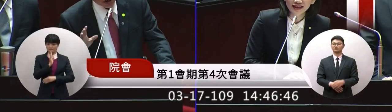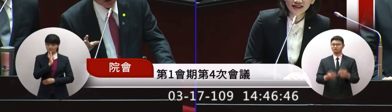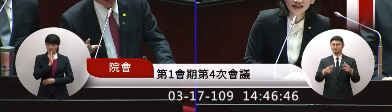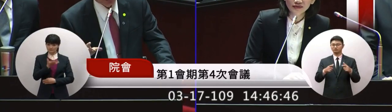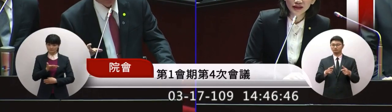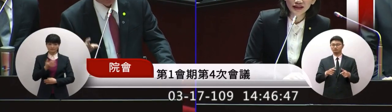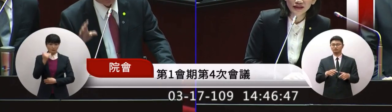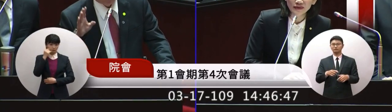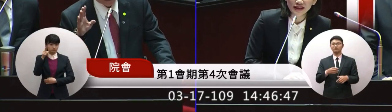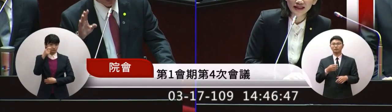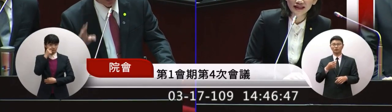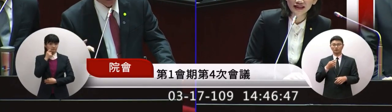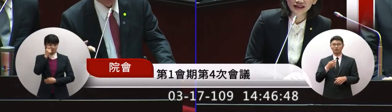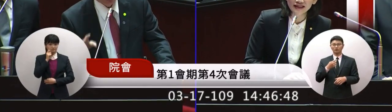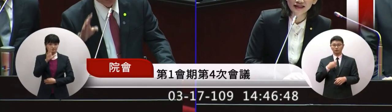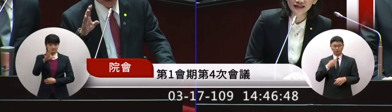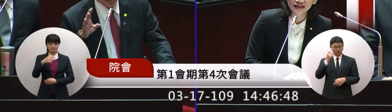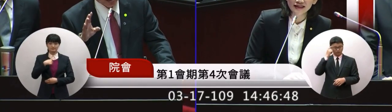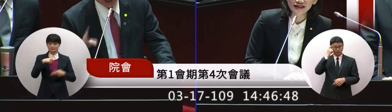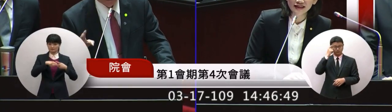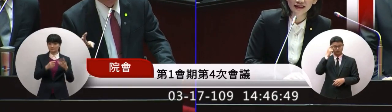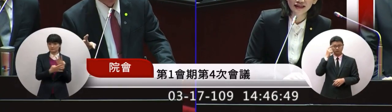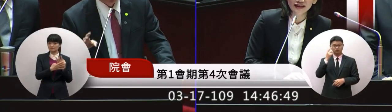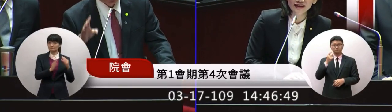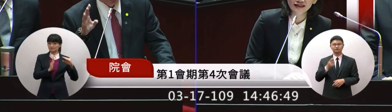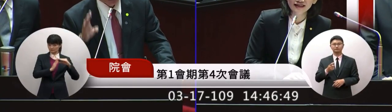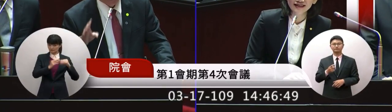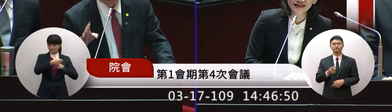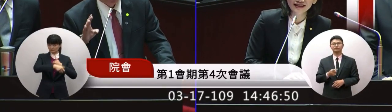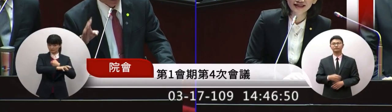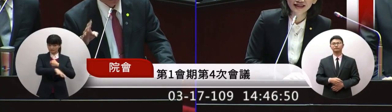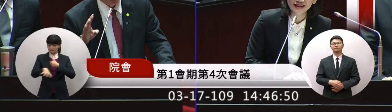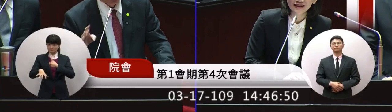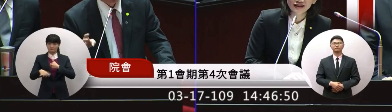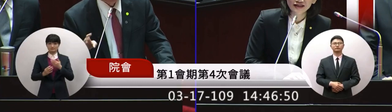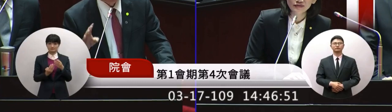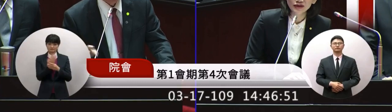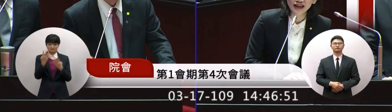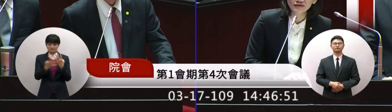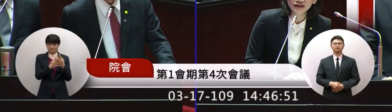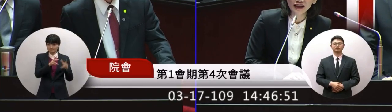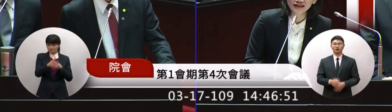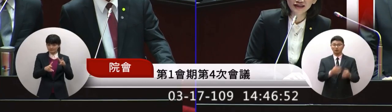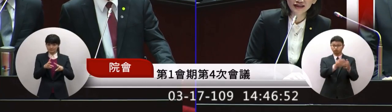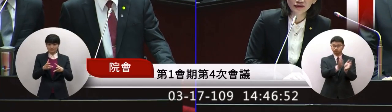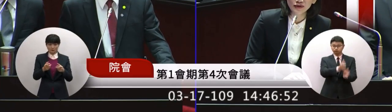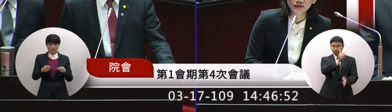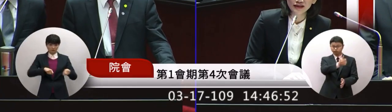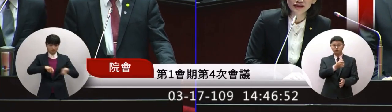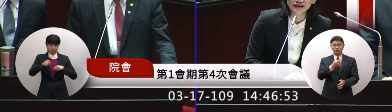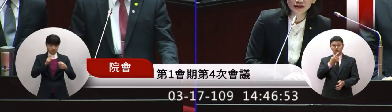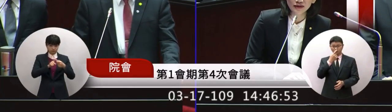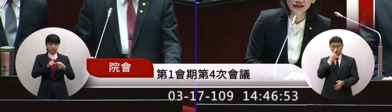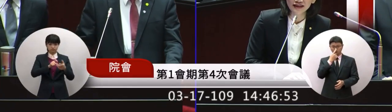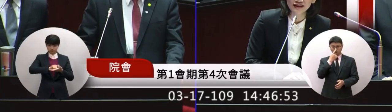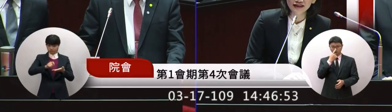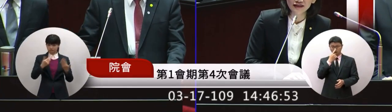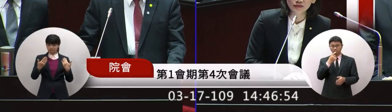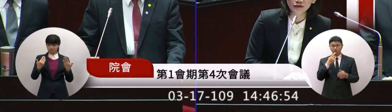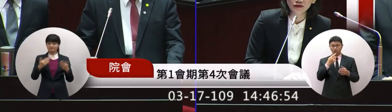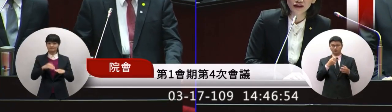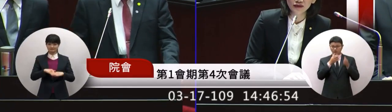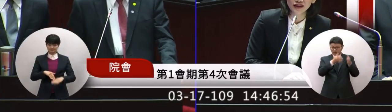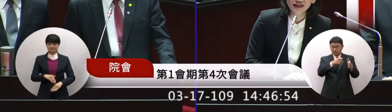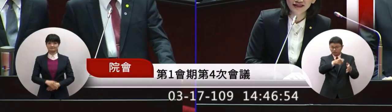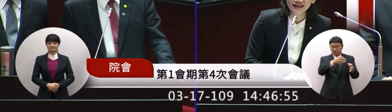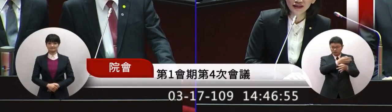有兴趣的话，我们工业局每一个产业都有产业的发展策略的。 部长，其实我不是针对你的